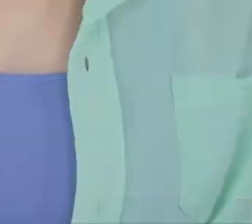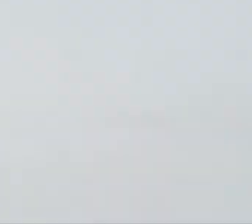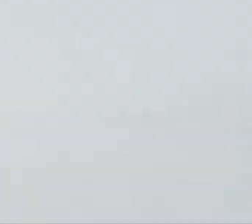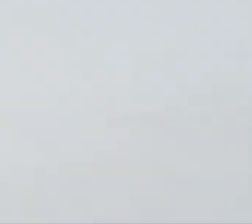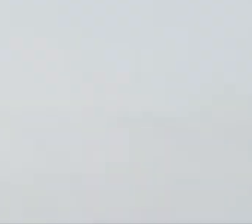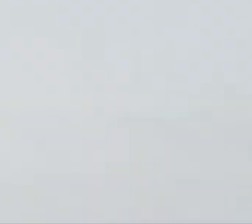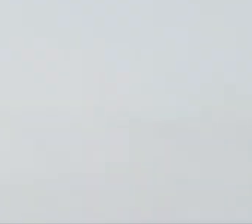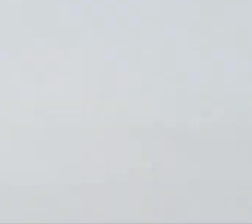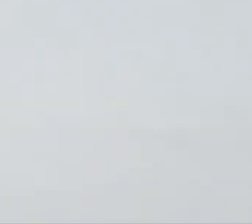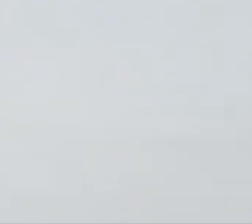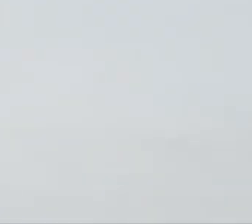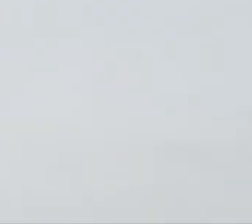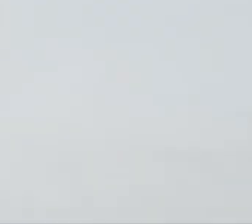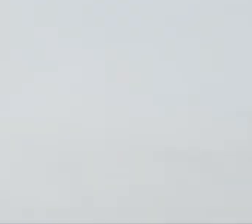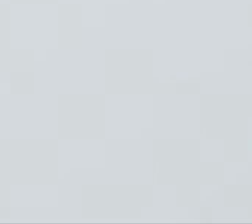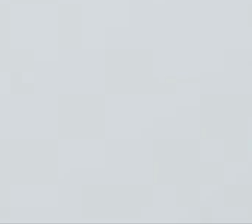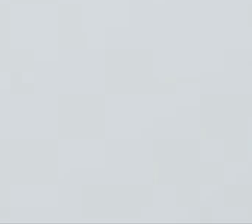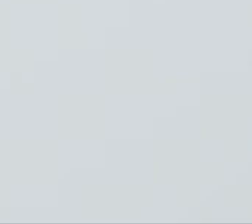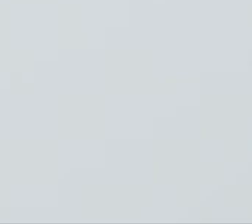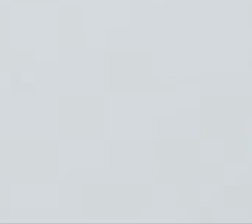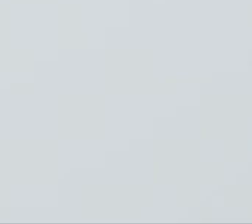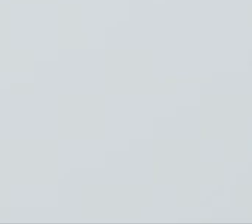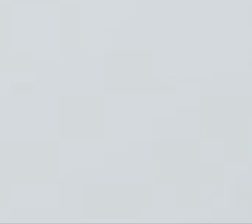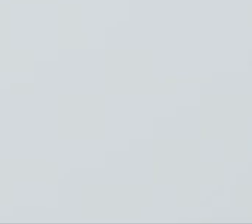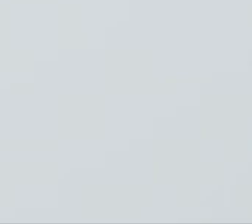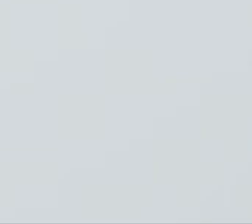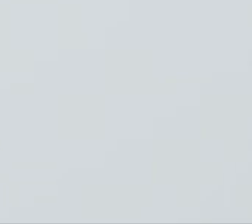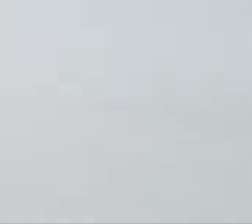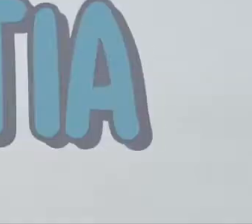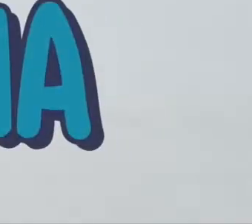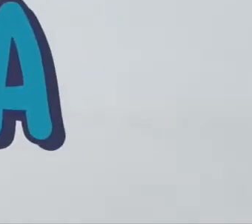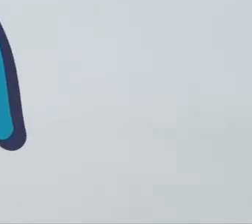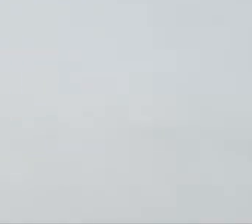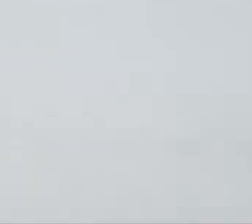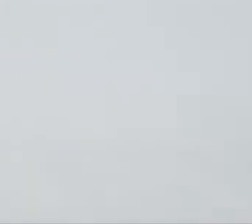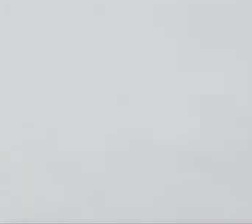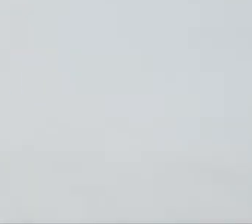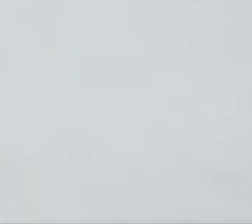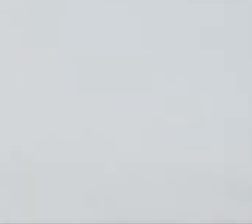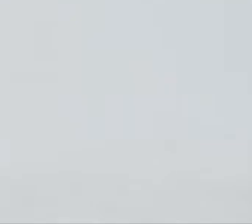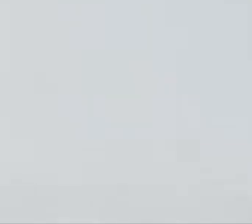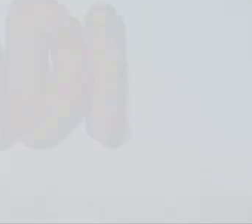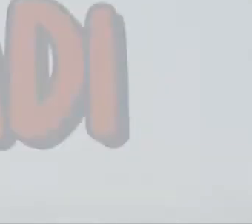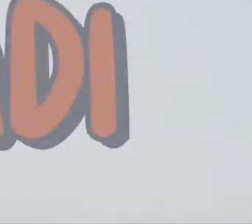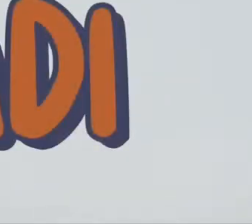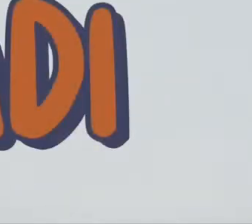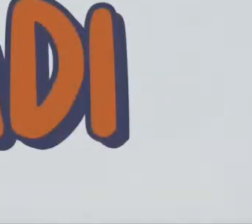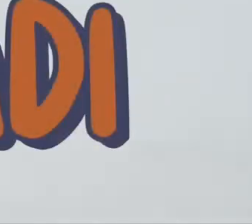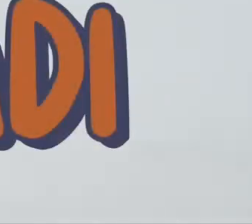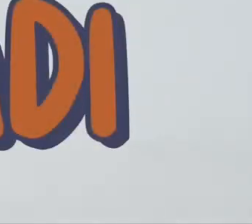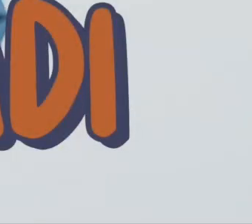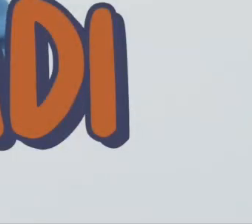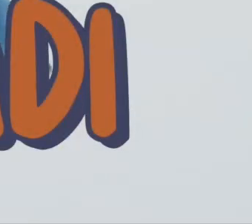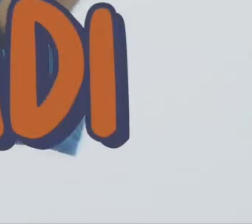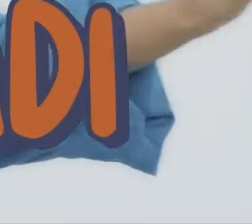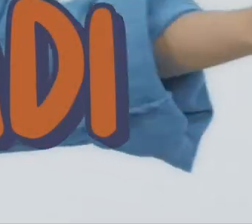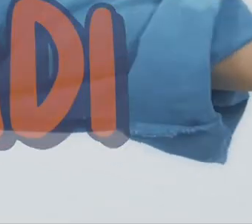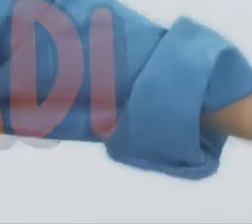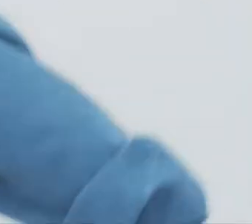Omas keren sih mengikatnya bisa janji setia setia